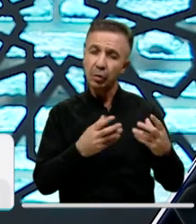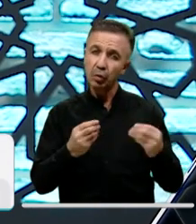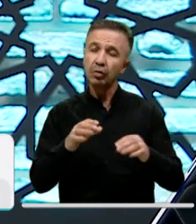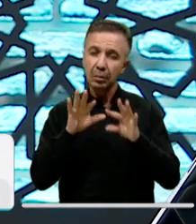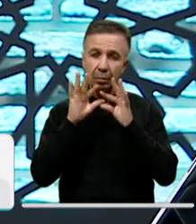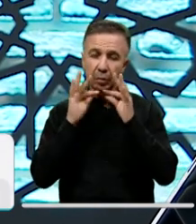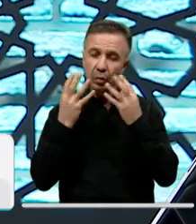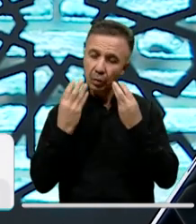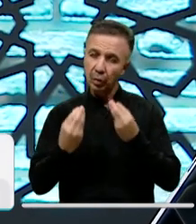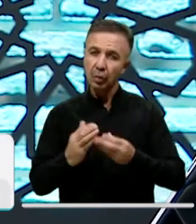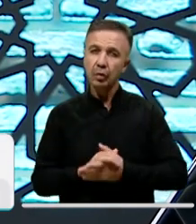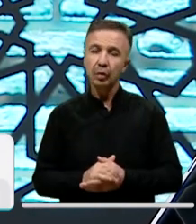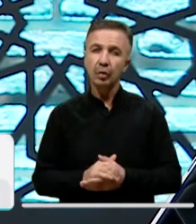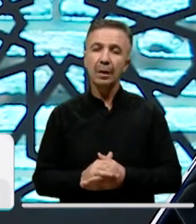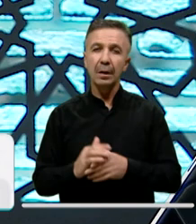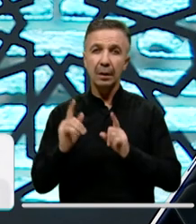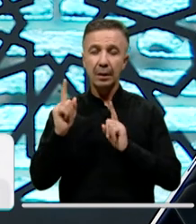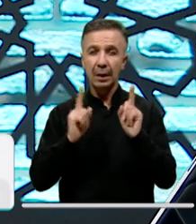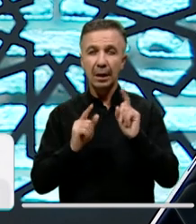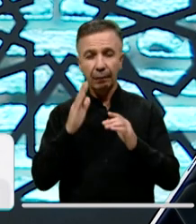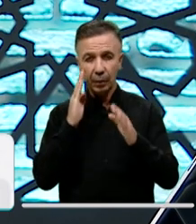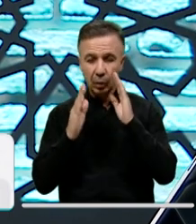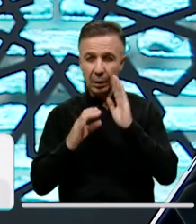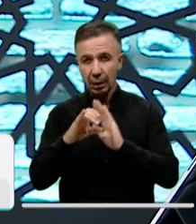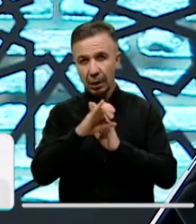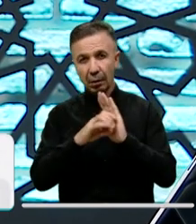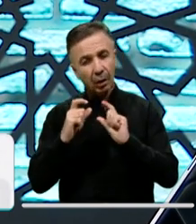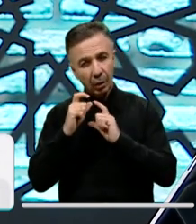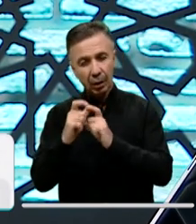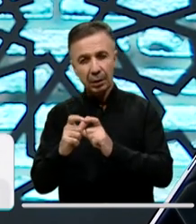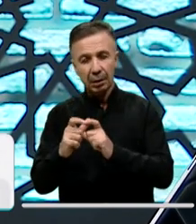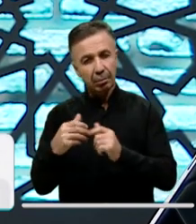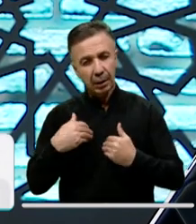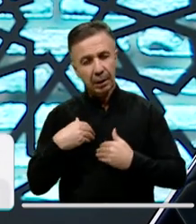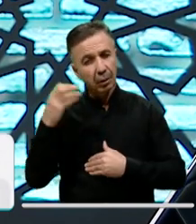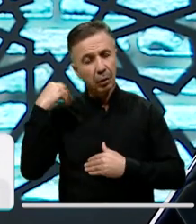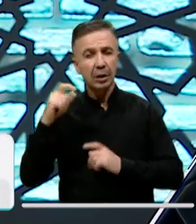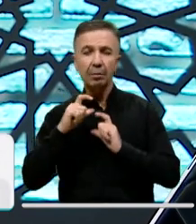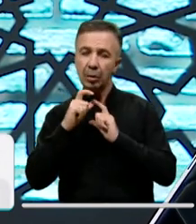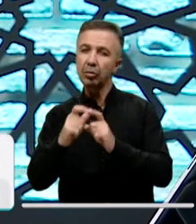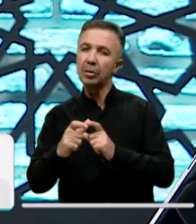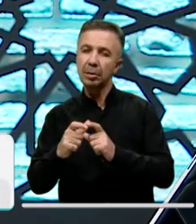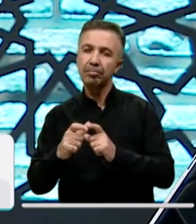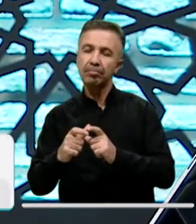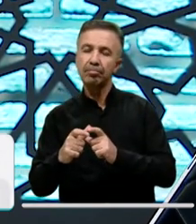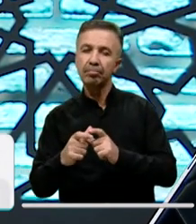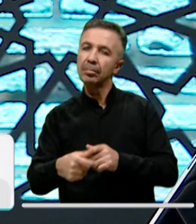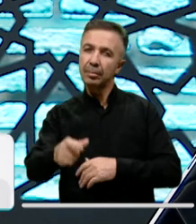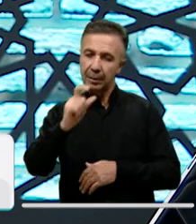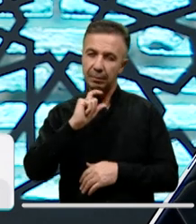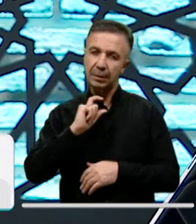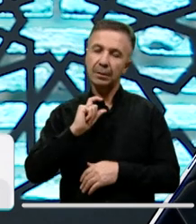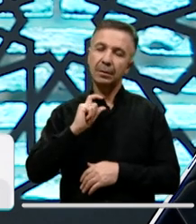seviniriz efendim. Sosyal medya üzerinden gelecek soruları da bendeniz sizler adına inşallah hocama aktaracağım ve hocamdan